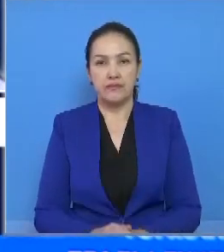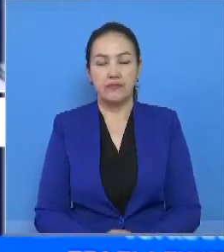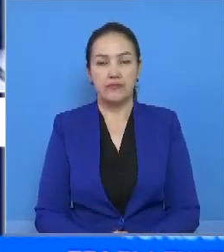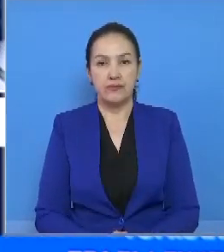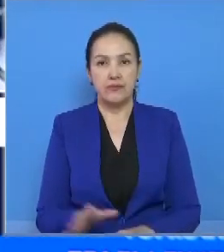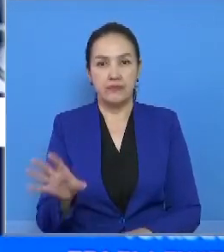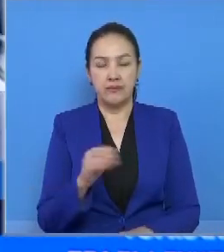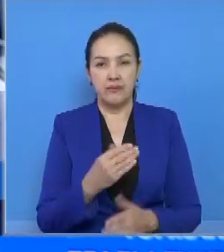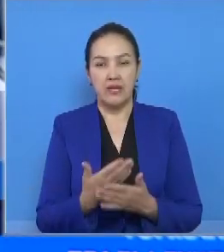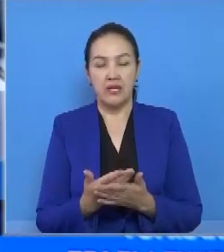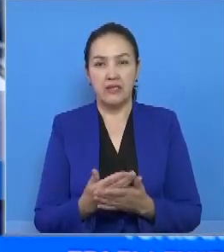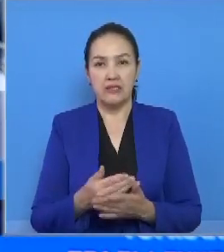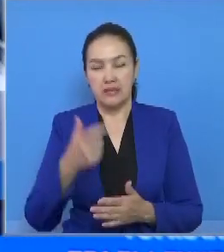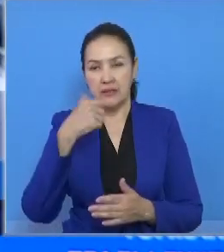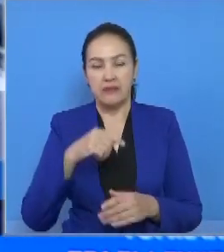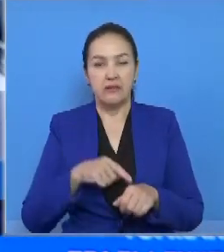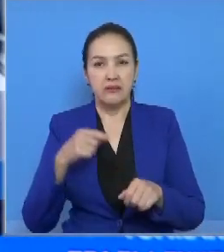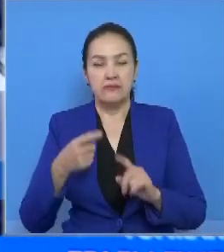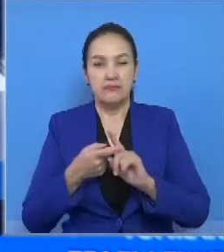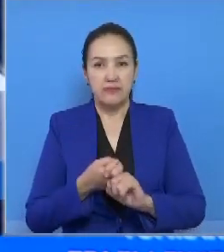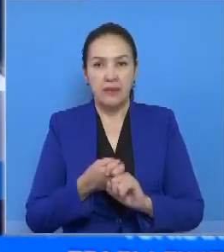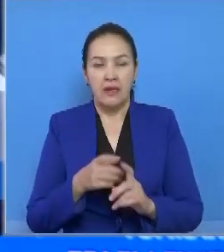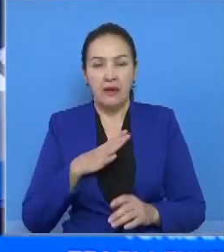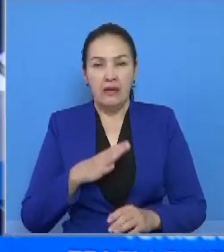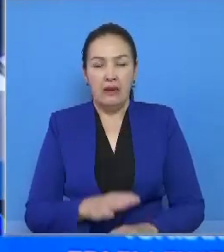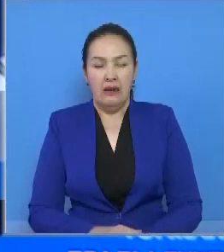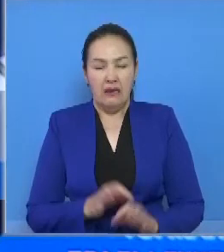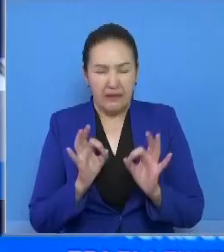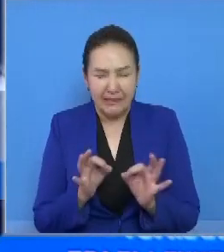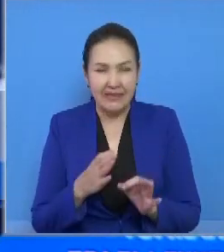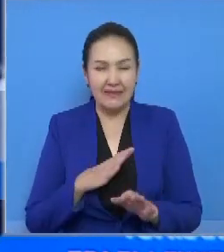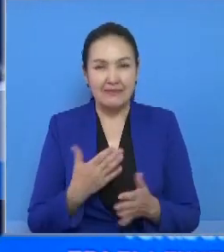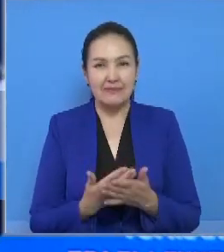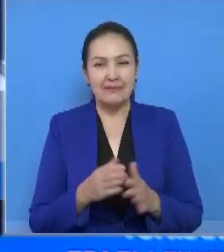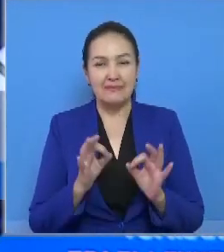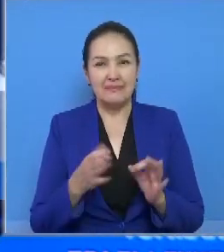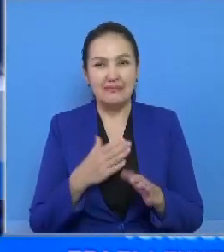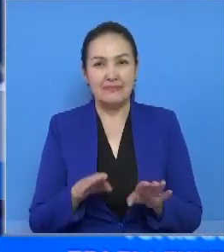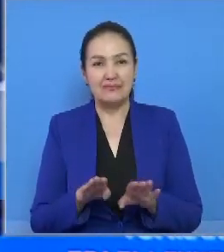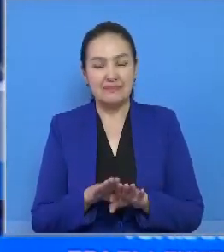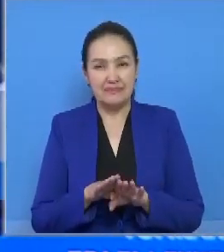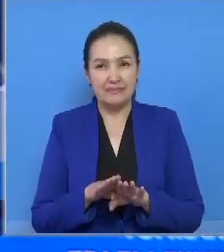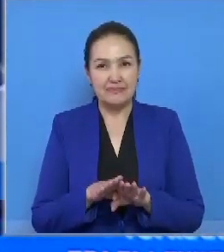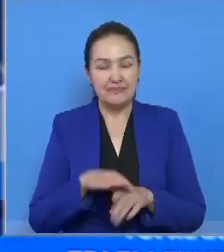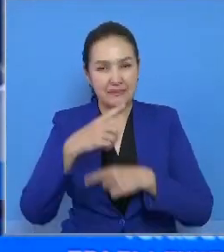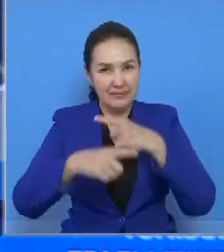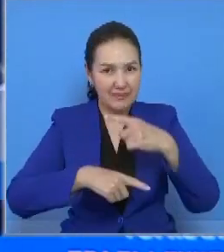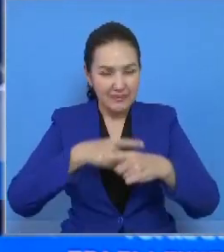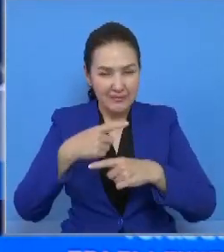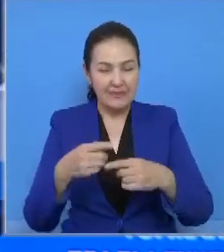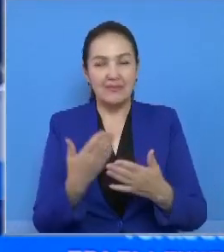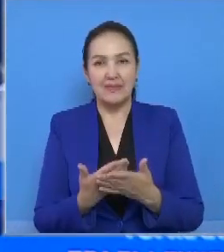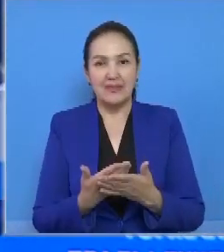бәрі сана-сезімге байланысты. Баланың сана-сезімін дұрыс қалыптастыратын болсақ, ол керемет